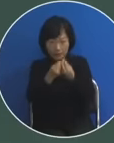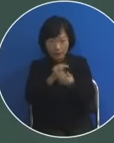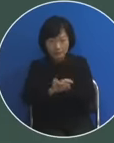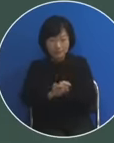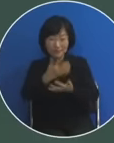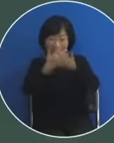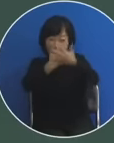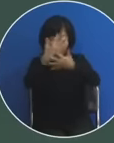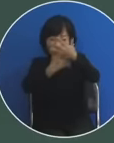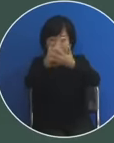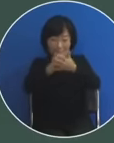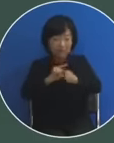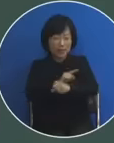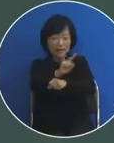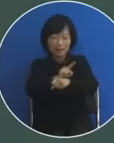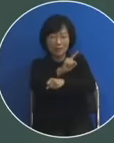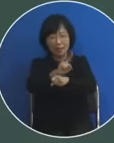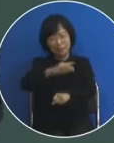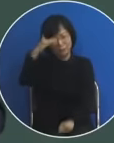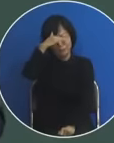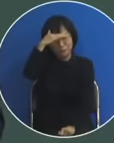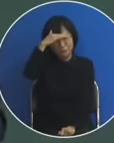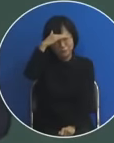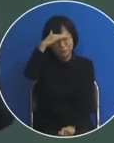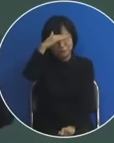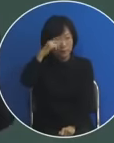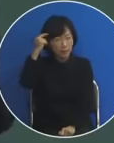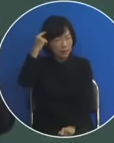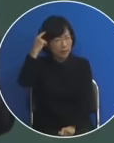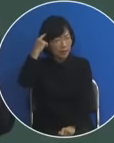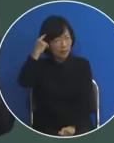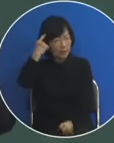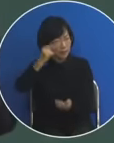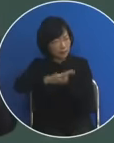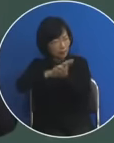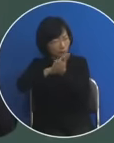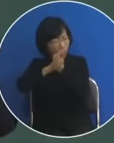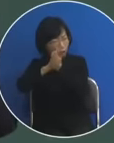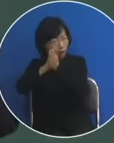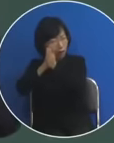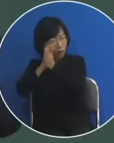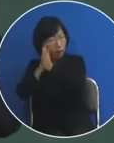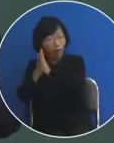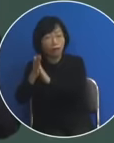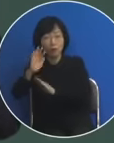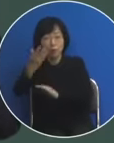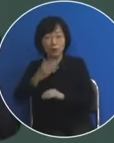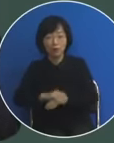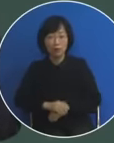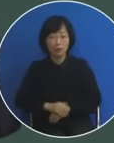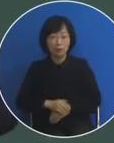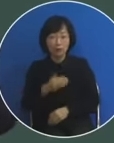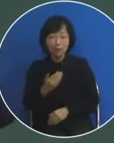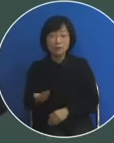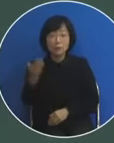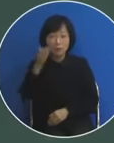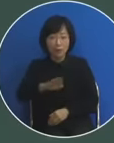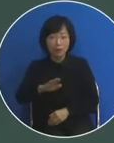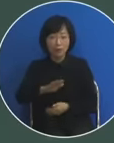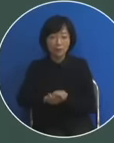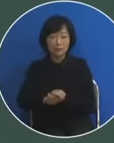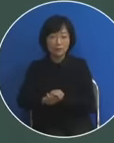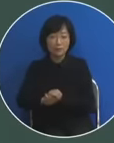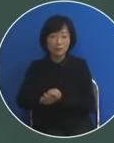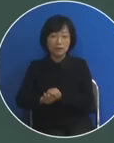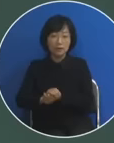if we watch a movie for one hour, our thinking changes a lot. 그런데 생전에 하나님의 계획, 성령의 역사, 말씀 이거 생전